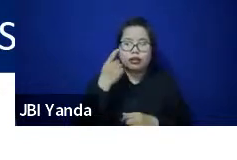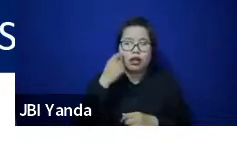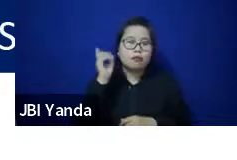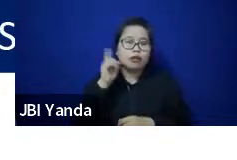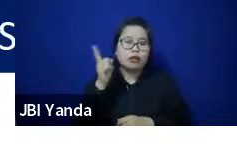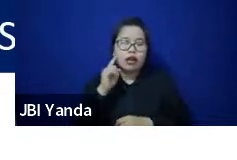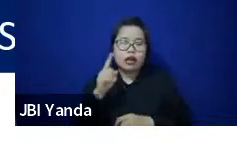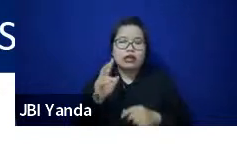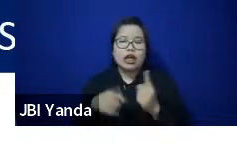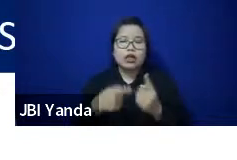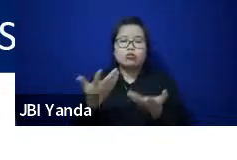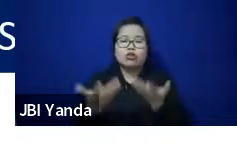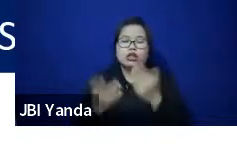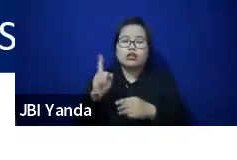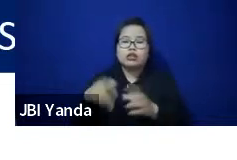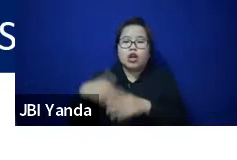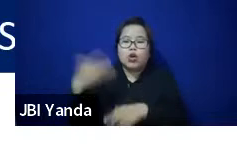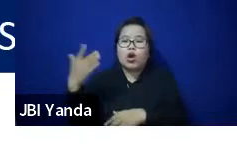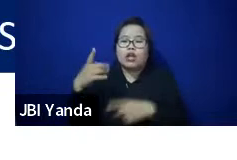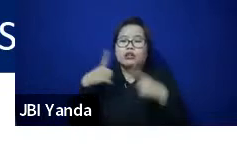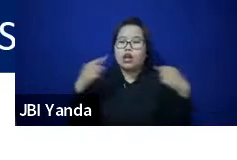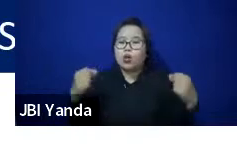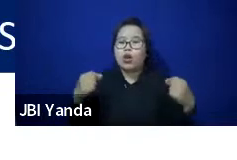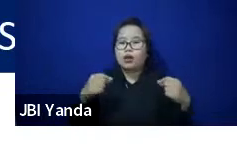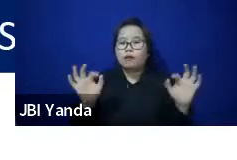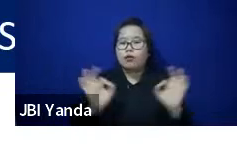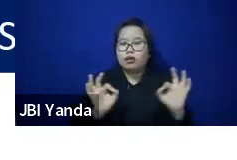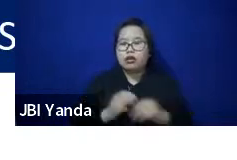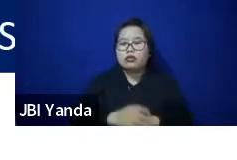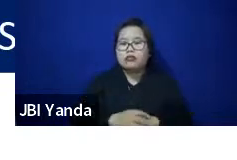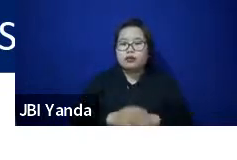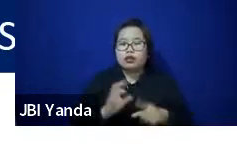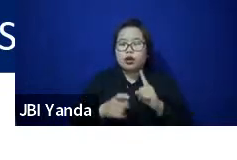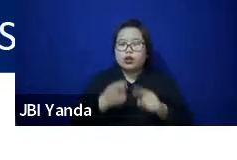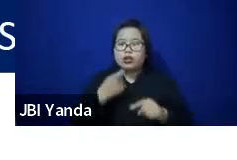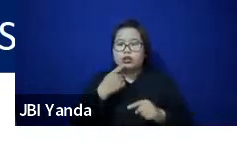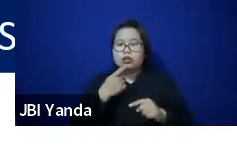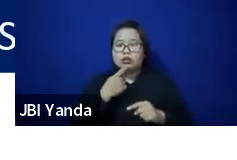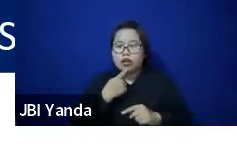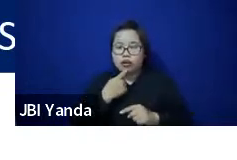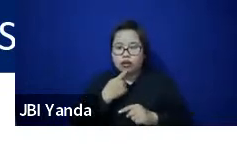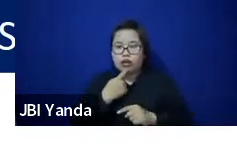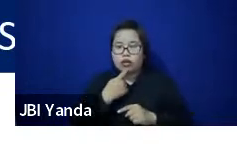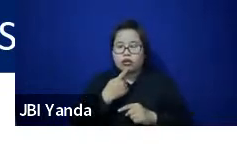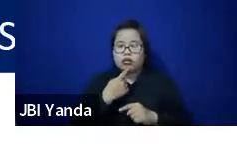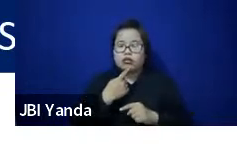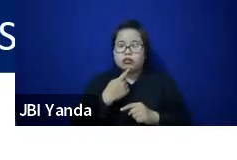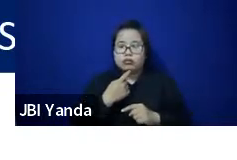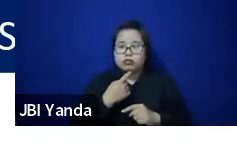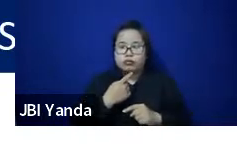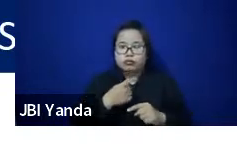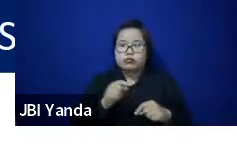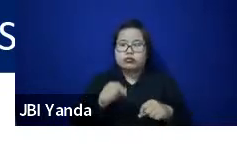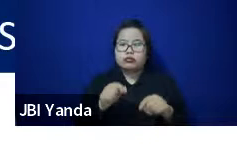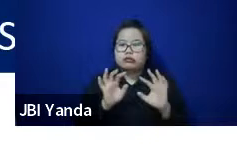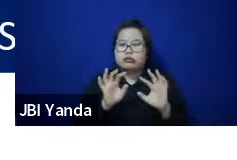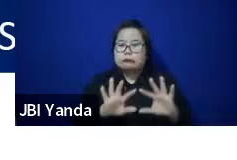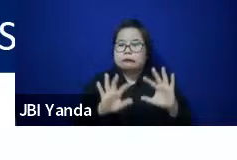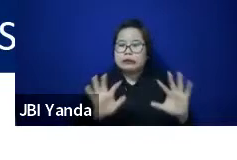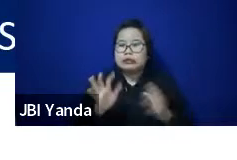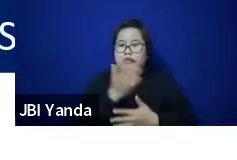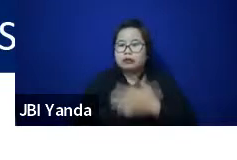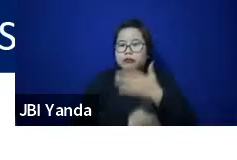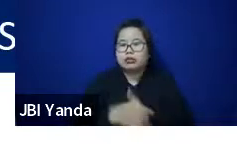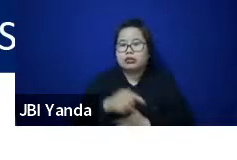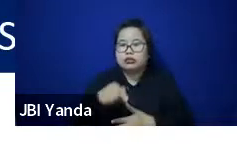terutama di luar Jawa itu masih belum ada. Kemudian health financing dan coverage ya. Jadi masih banyak juga penyandang